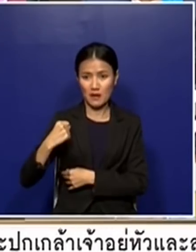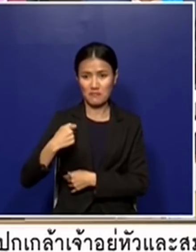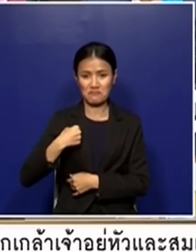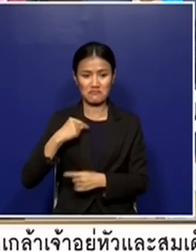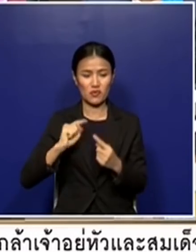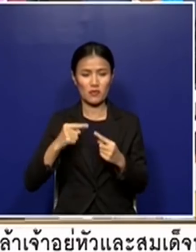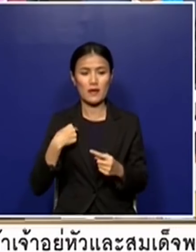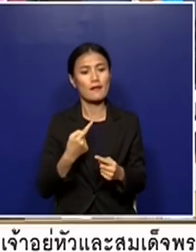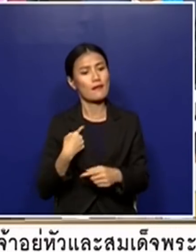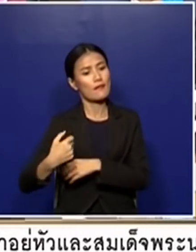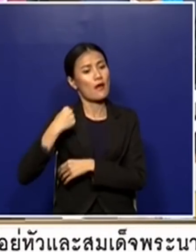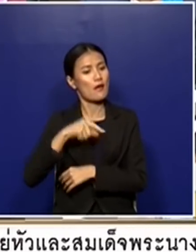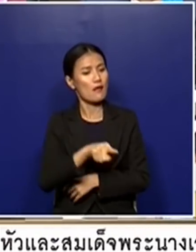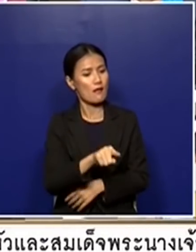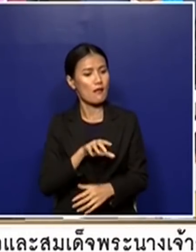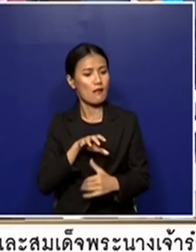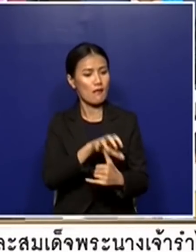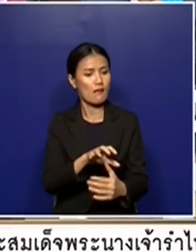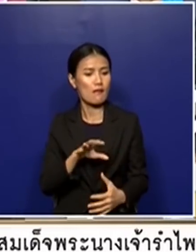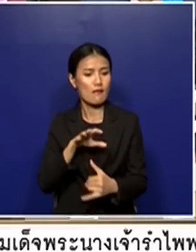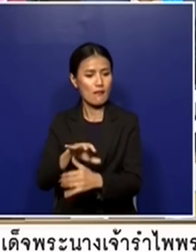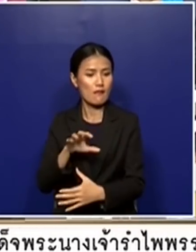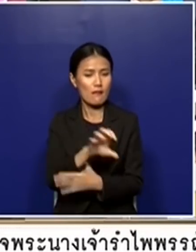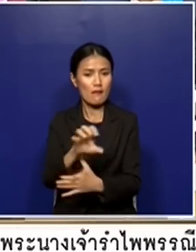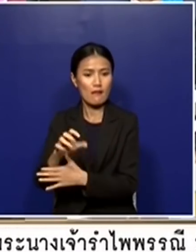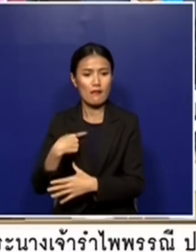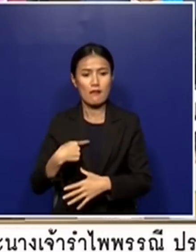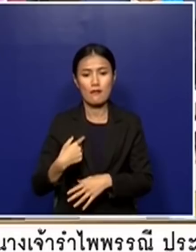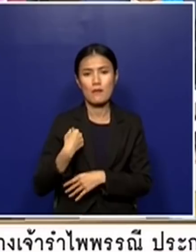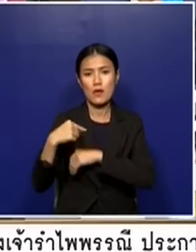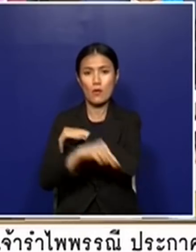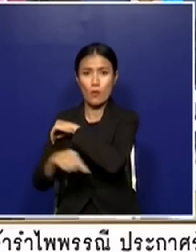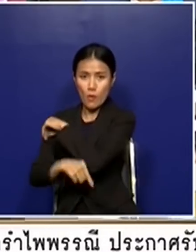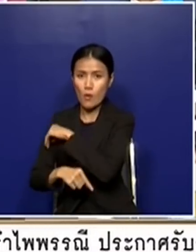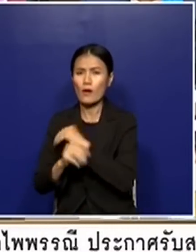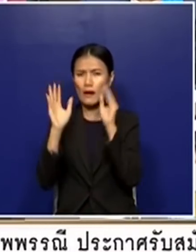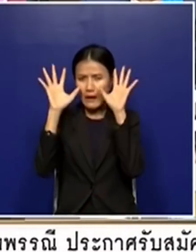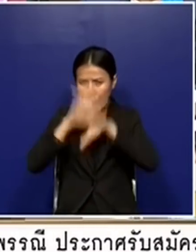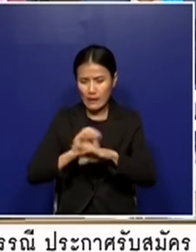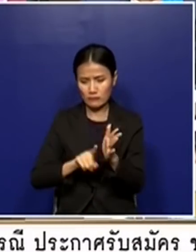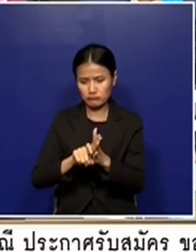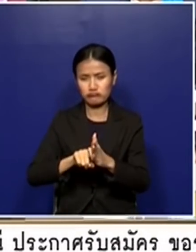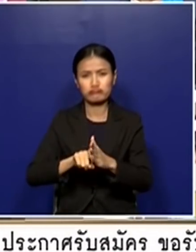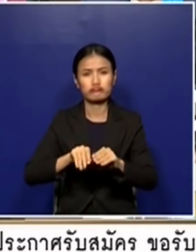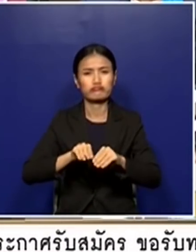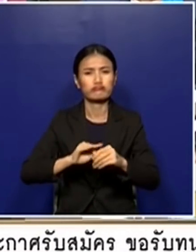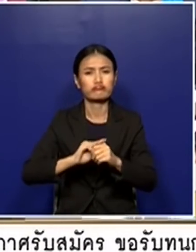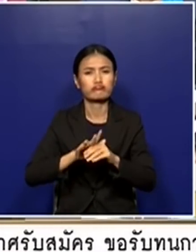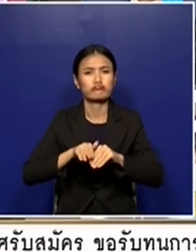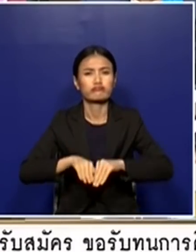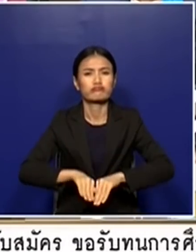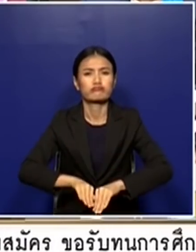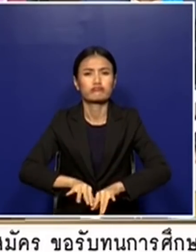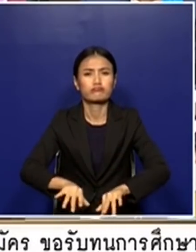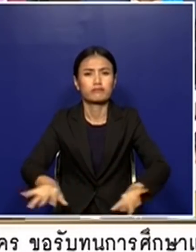ลกผลประโยชน์ทำการทุจริตแพร่กระจายไม่ต่างไปจากโรคระบาดจนได้ชื่อว่าเป็นยุคที่